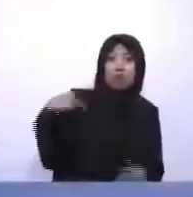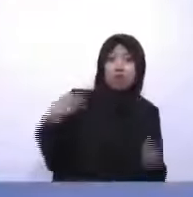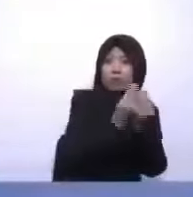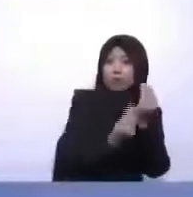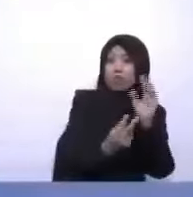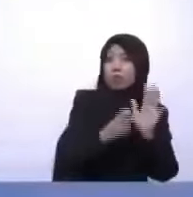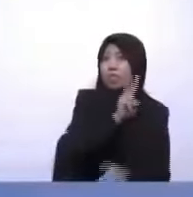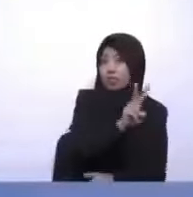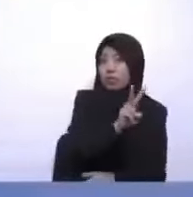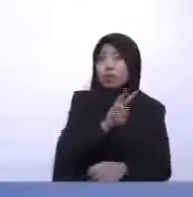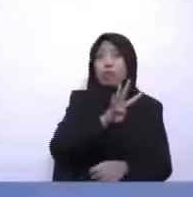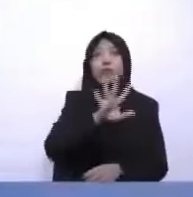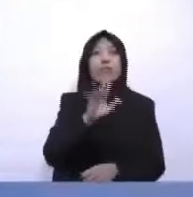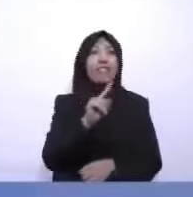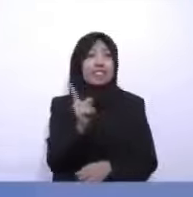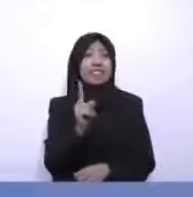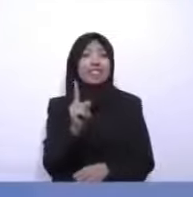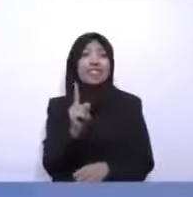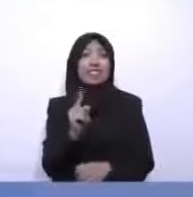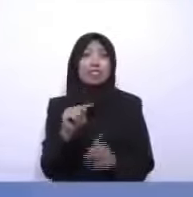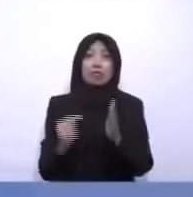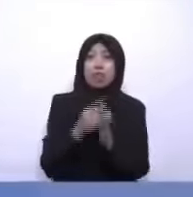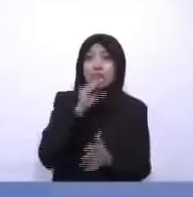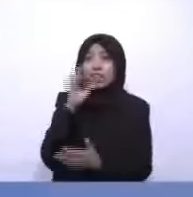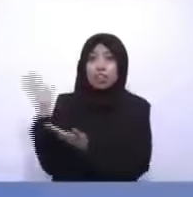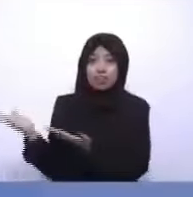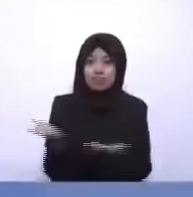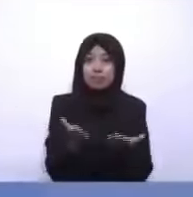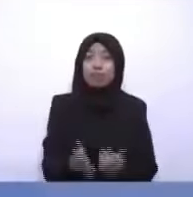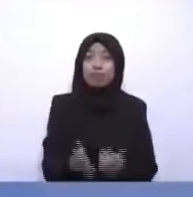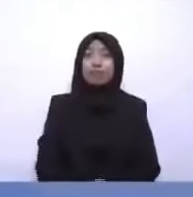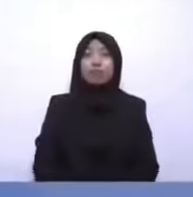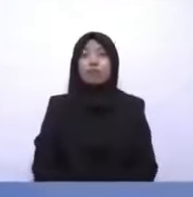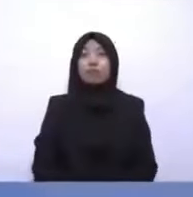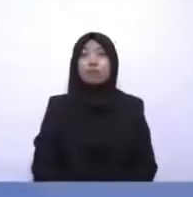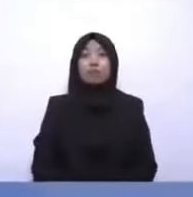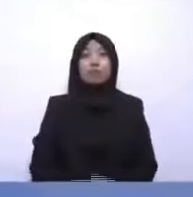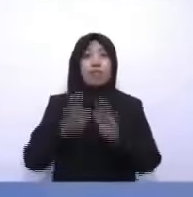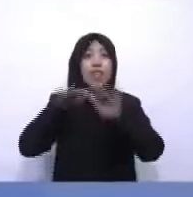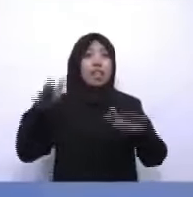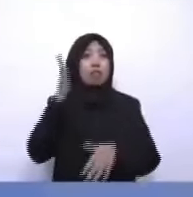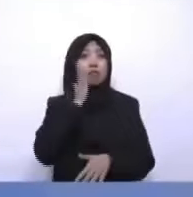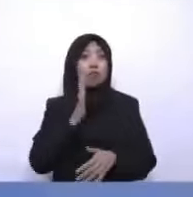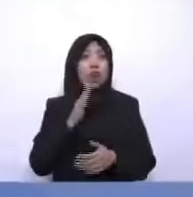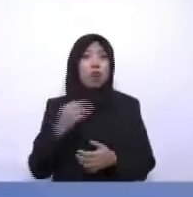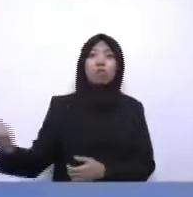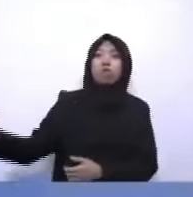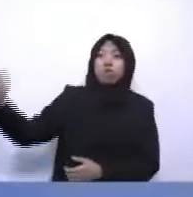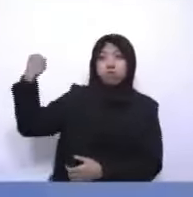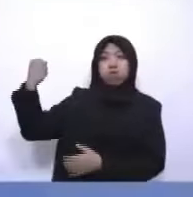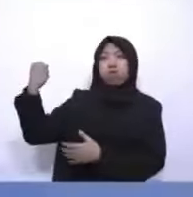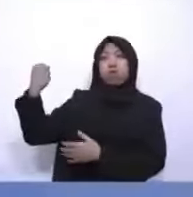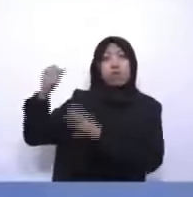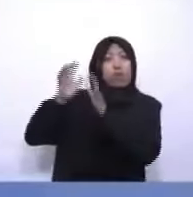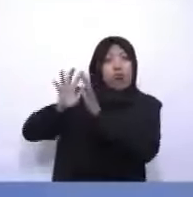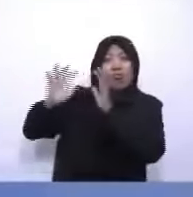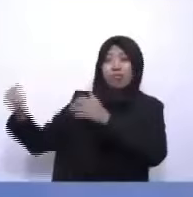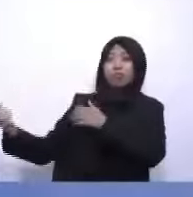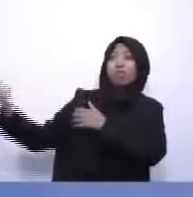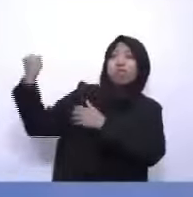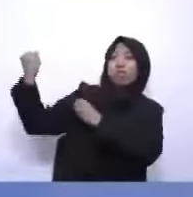Durasi menanggapi 45 detik dimulai sejak Anda berbicara. Anak muda penuh dengan energi. Kita harus